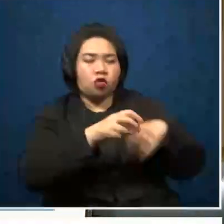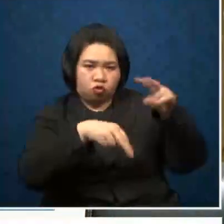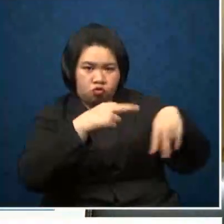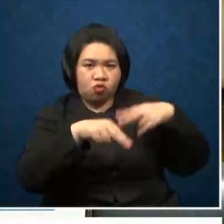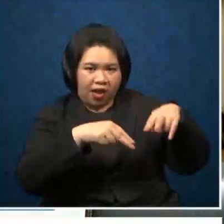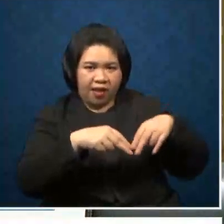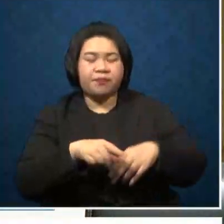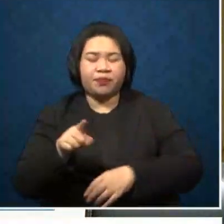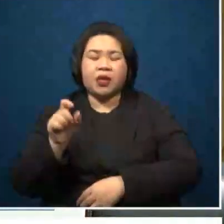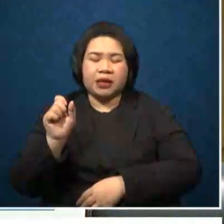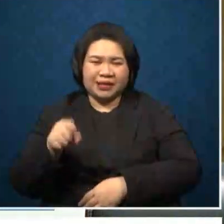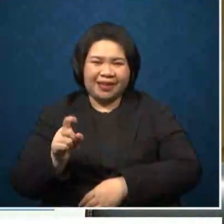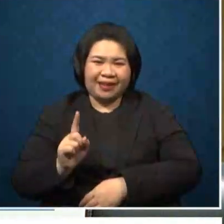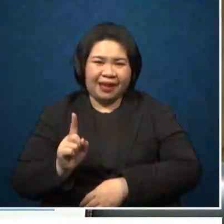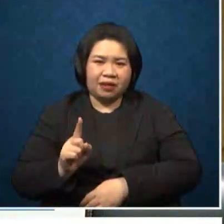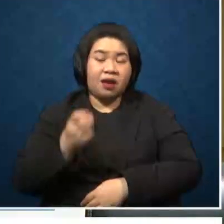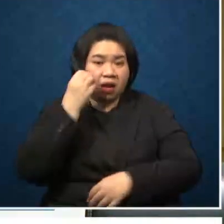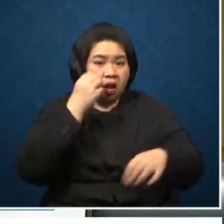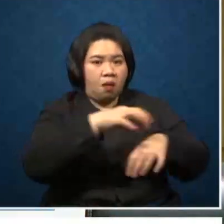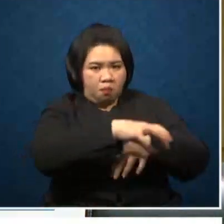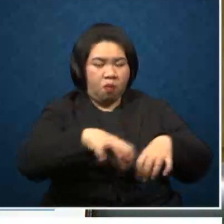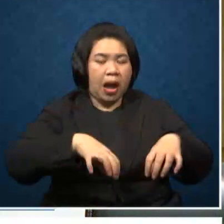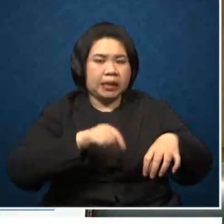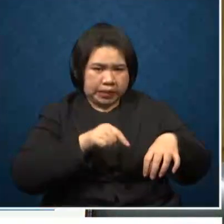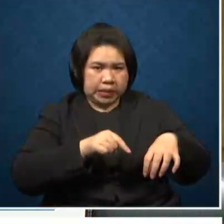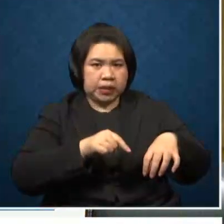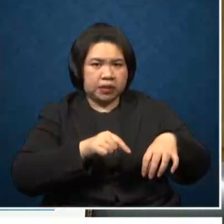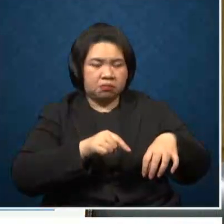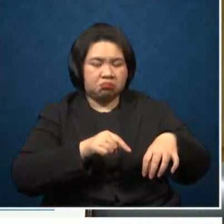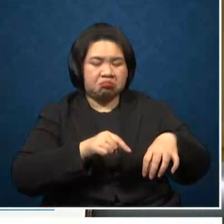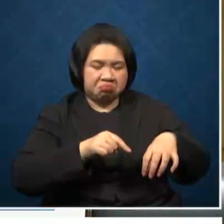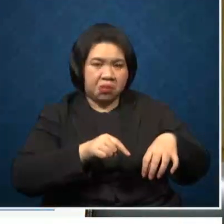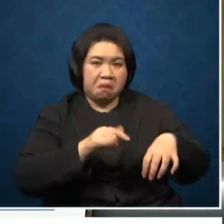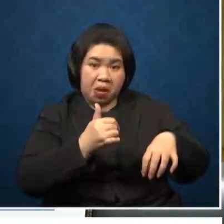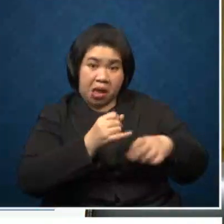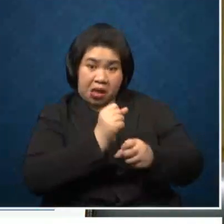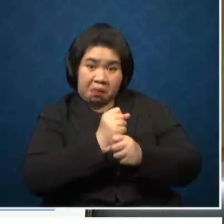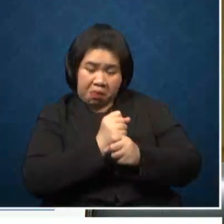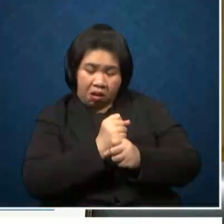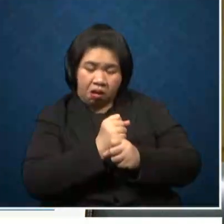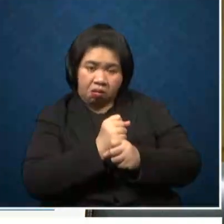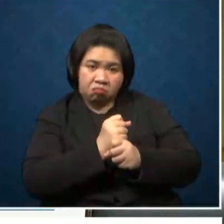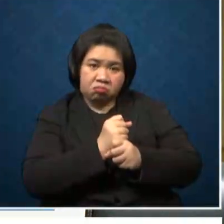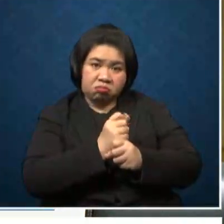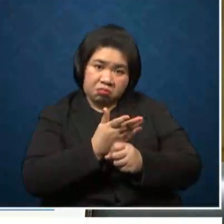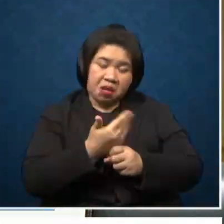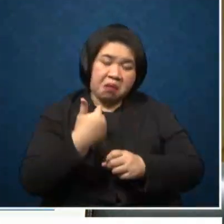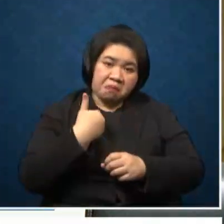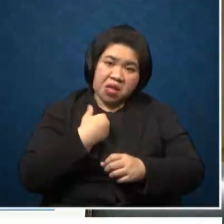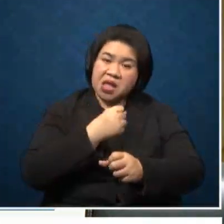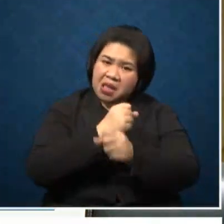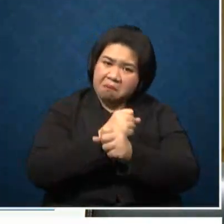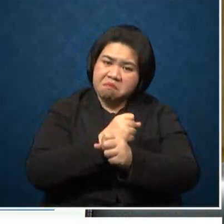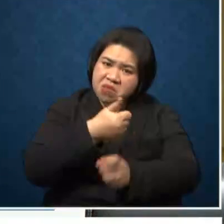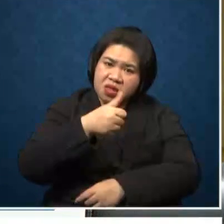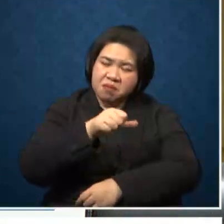เห็นว่าหมู่บ้านเป็นจุดแตกหักเป็นจุดที่จะคัดงานขัดหรือทานสิ่งไม่